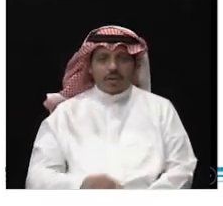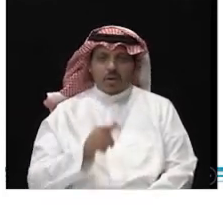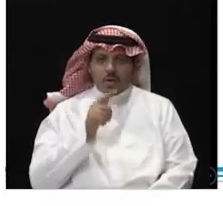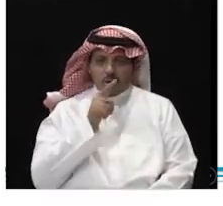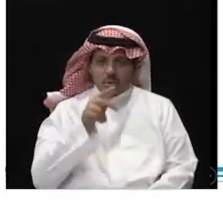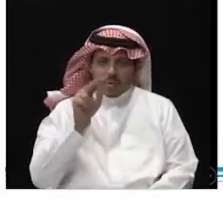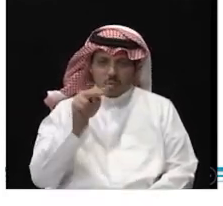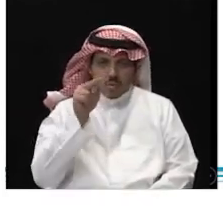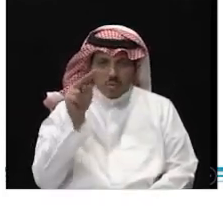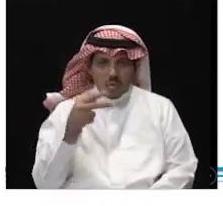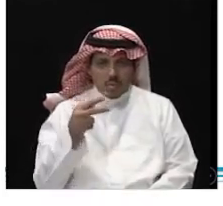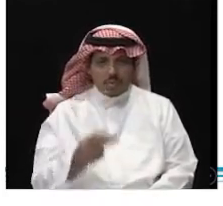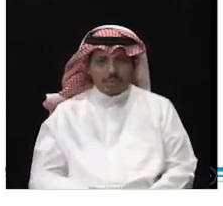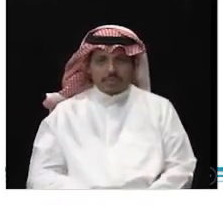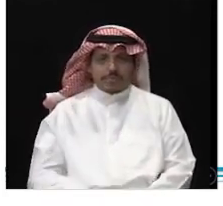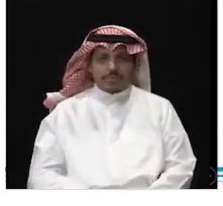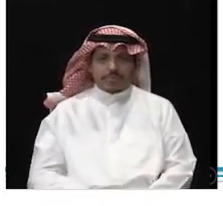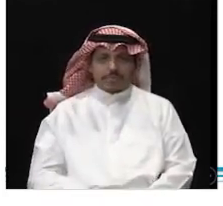جميل، أحسنتم، رائعون.